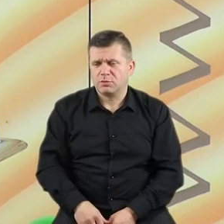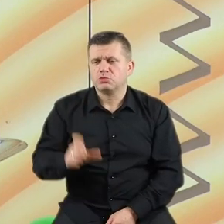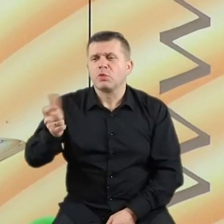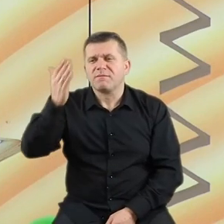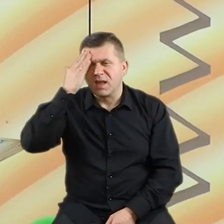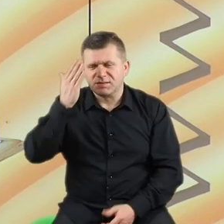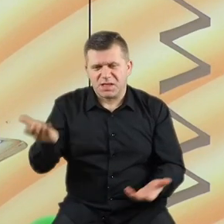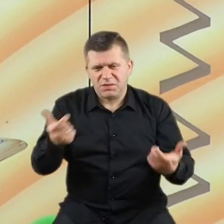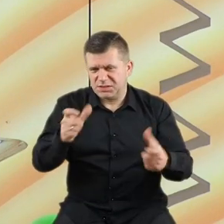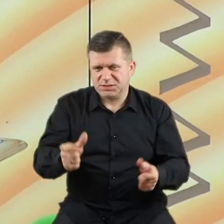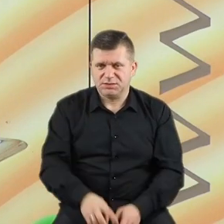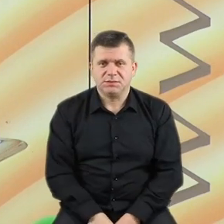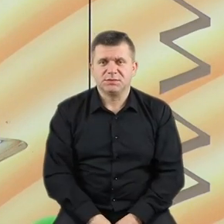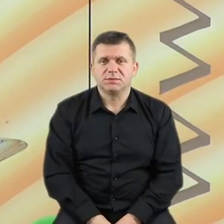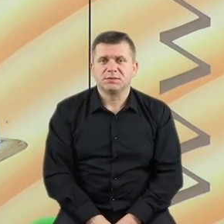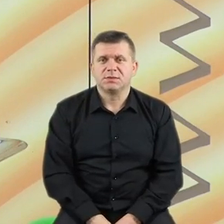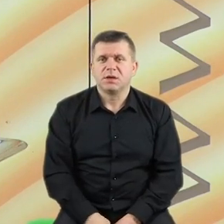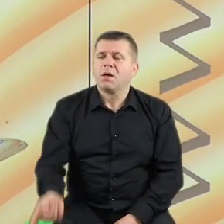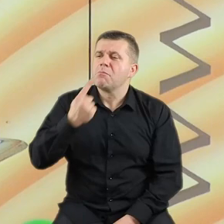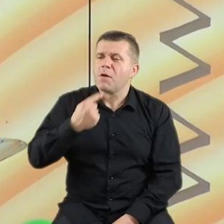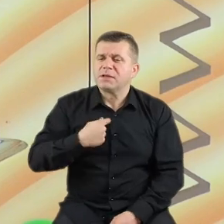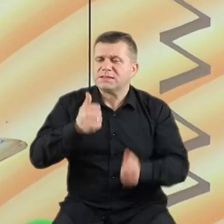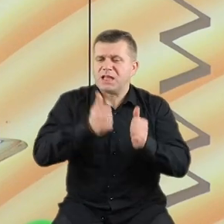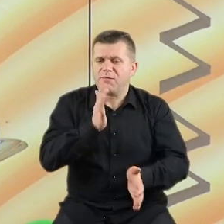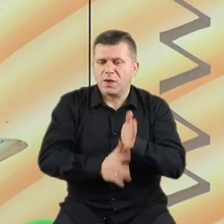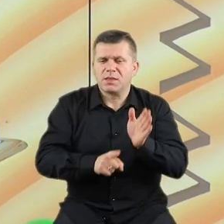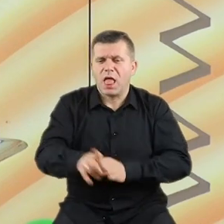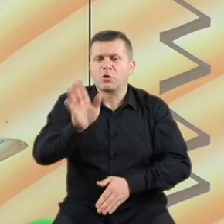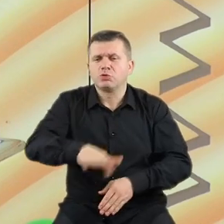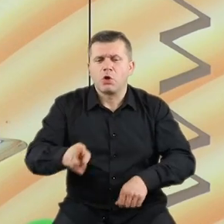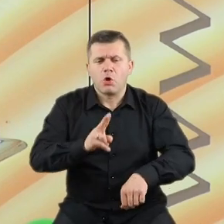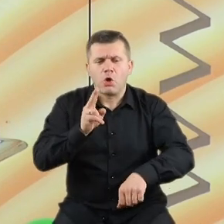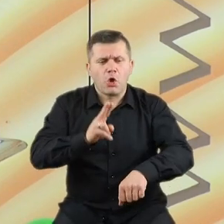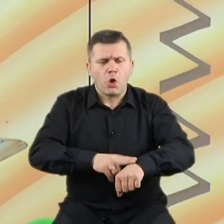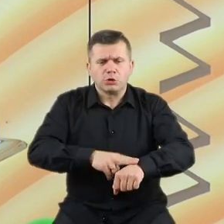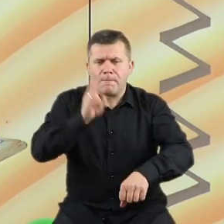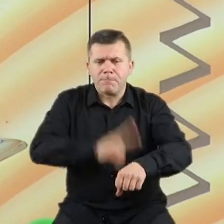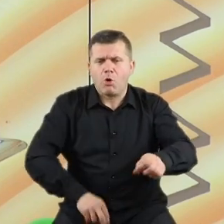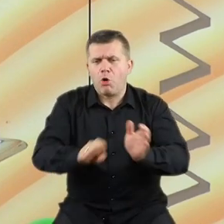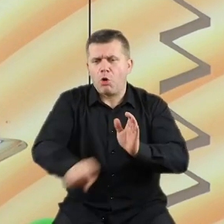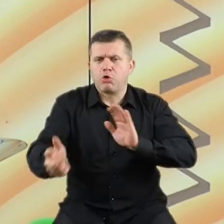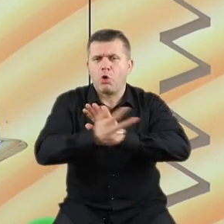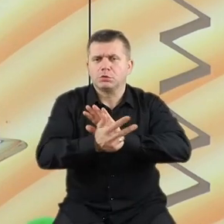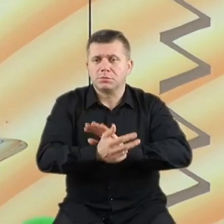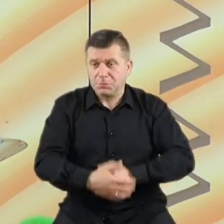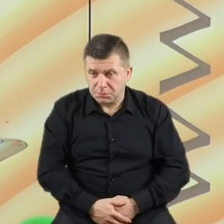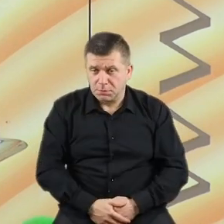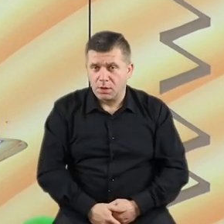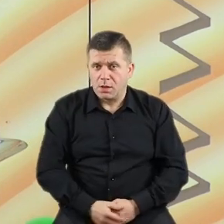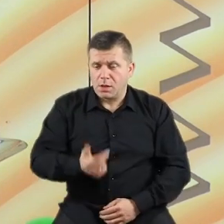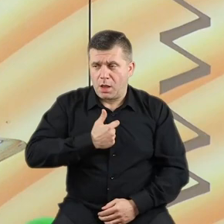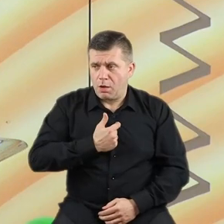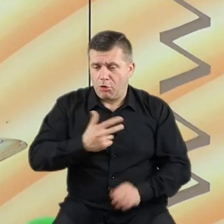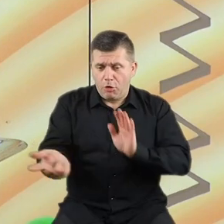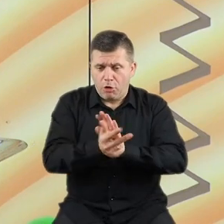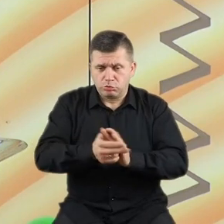tym stanie wojennym też wiedziała? Powiedziała mi tylko, że stan wojenny dla dzieci, godzina policyjna jest od 18. Ja jak głupia